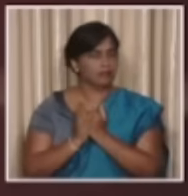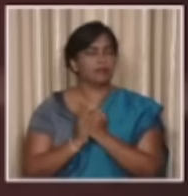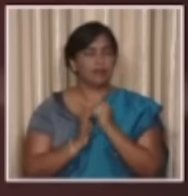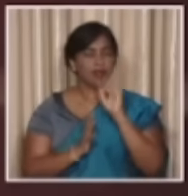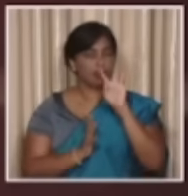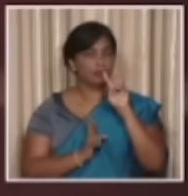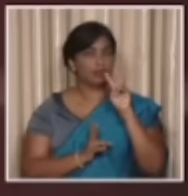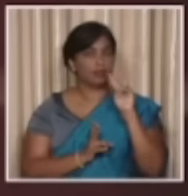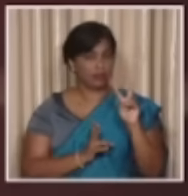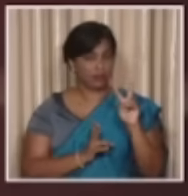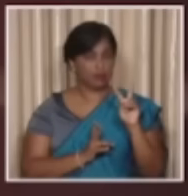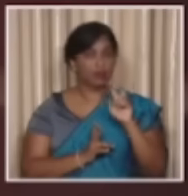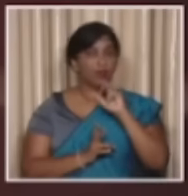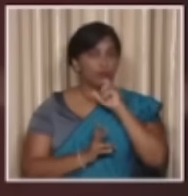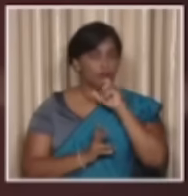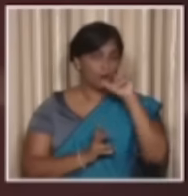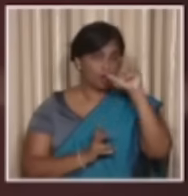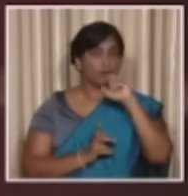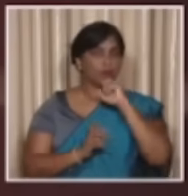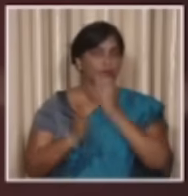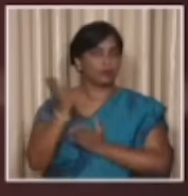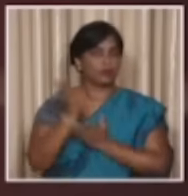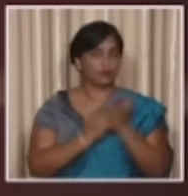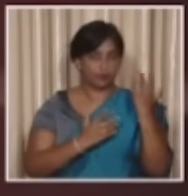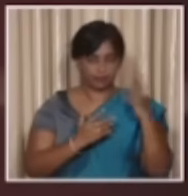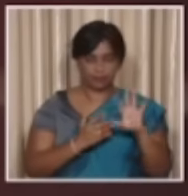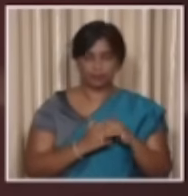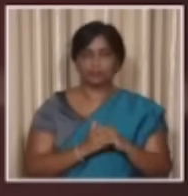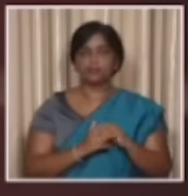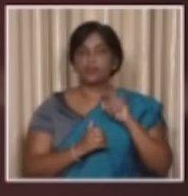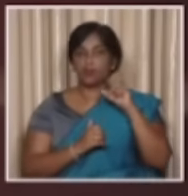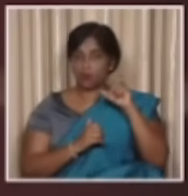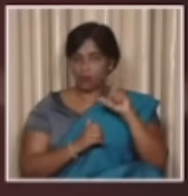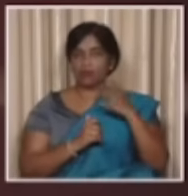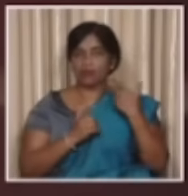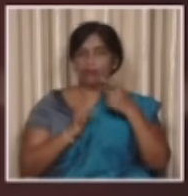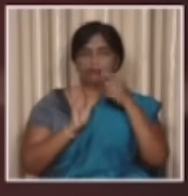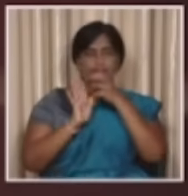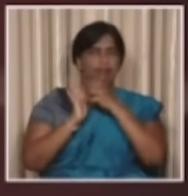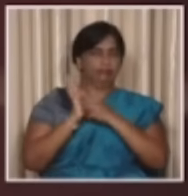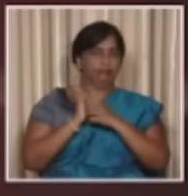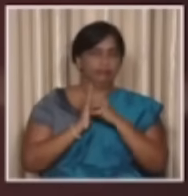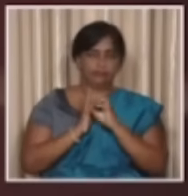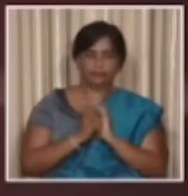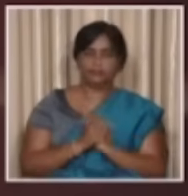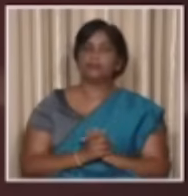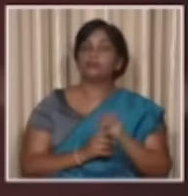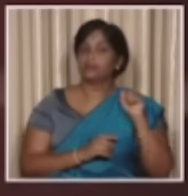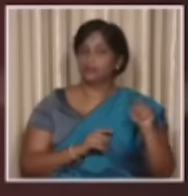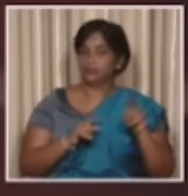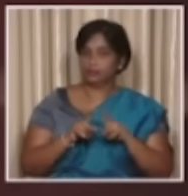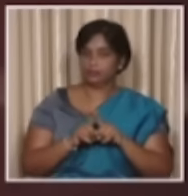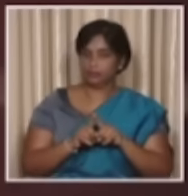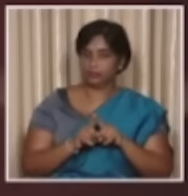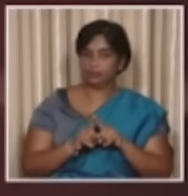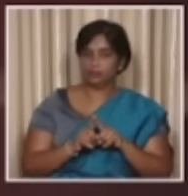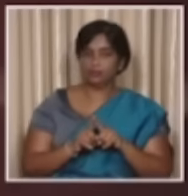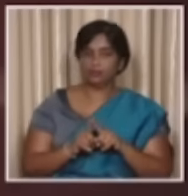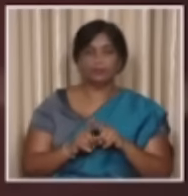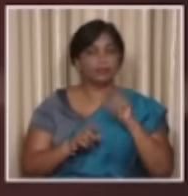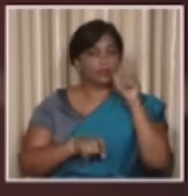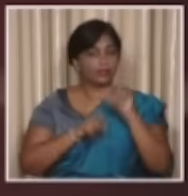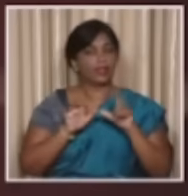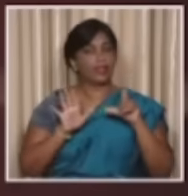42ක් කොළඹ මහාධිකරණයට ඉදිරිපත් කරලා තියෙනවා. කොළඹ සහනිකුත් මහාධිකරණ වලට ඒ අනුව